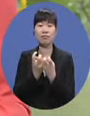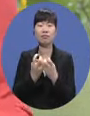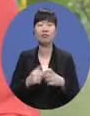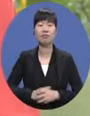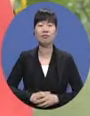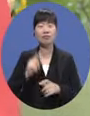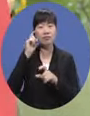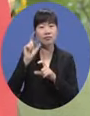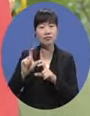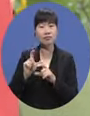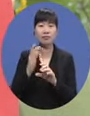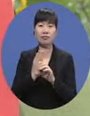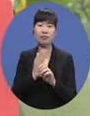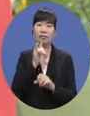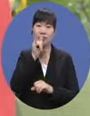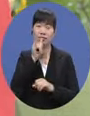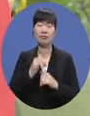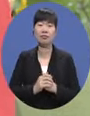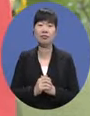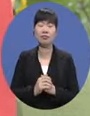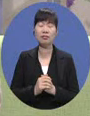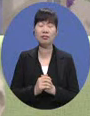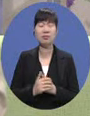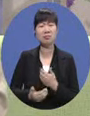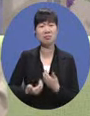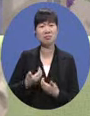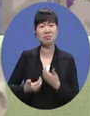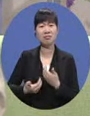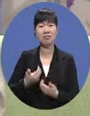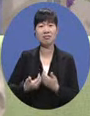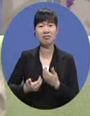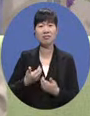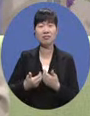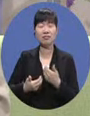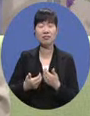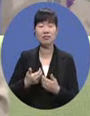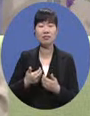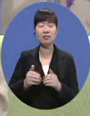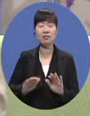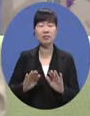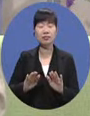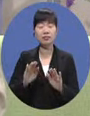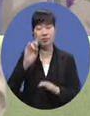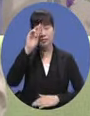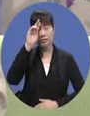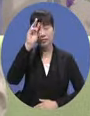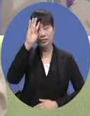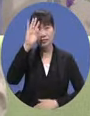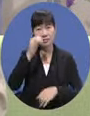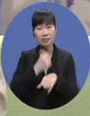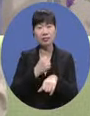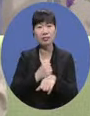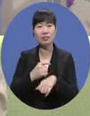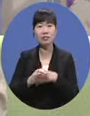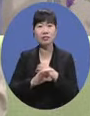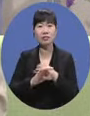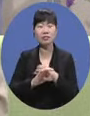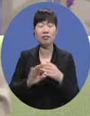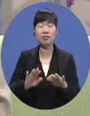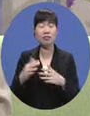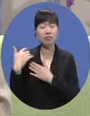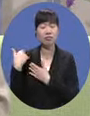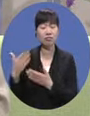건지 고민이 좀 되거든요. 예, 참 딜레마예요. 그렇죠? 네. 특히 고학년 같은 경우에는요. 그냥 내버려 두기에는